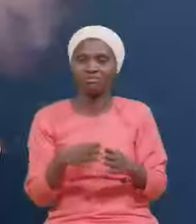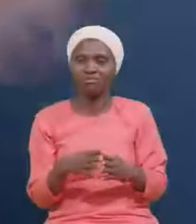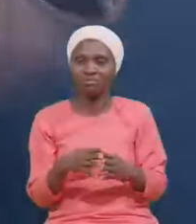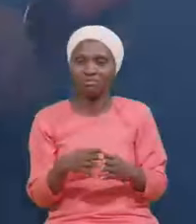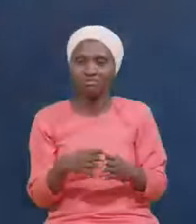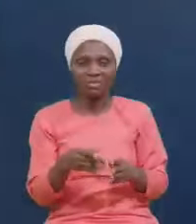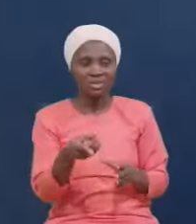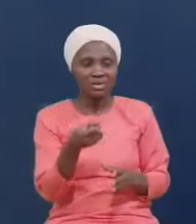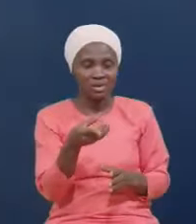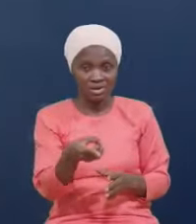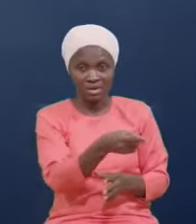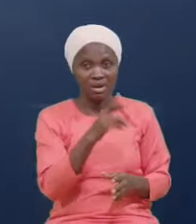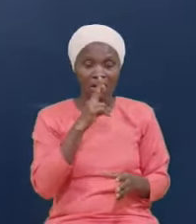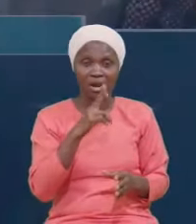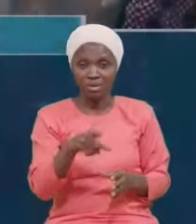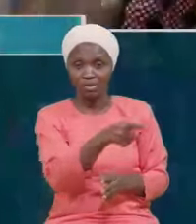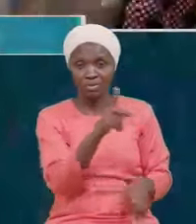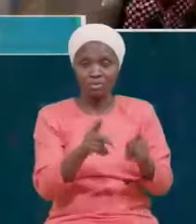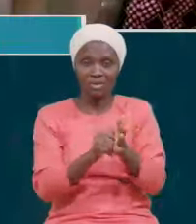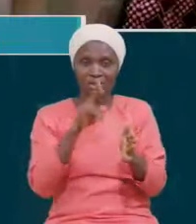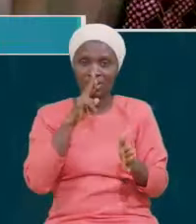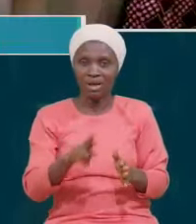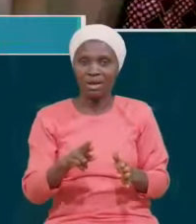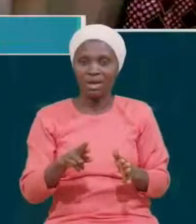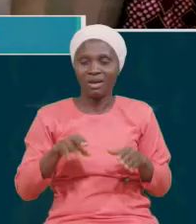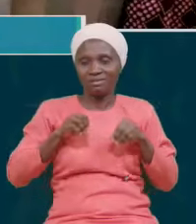They were those who were depressed by devils.